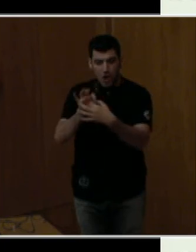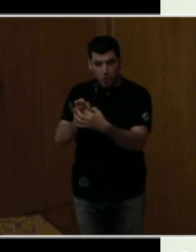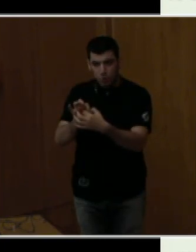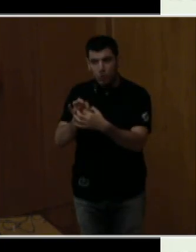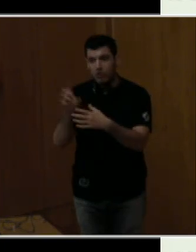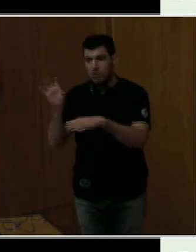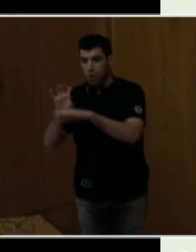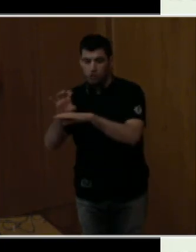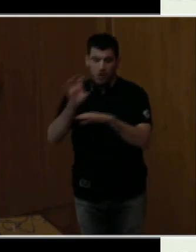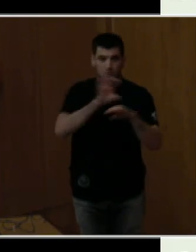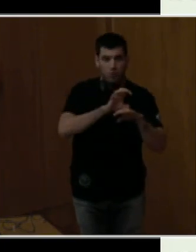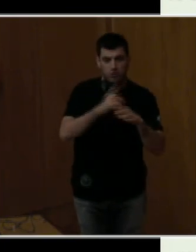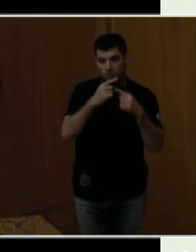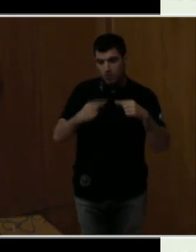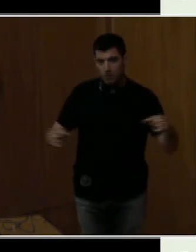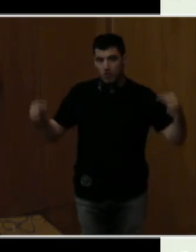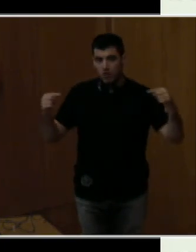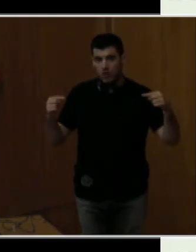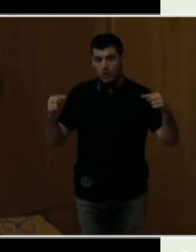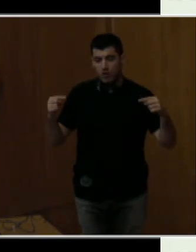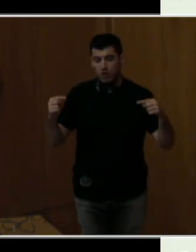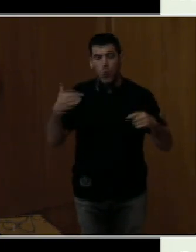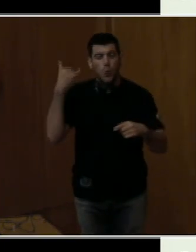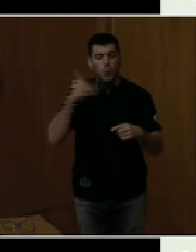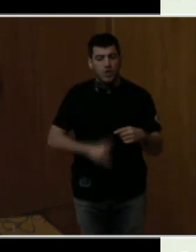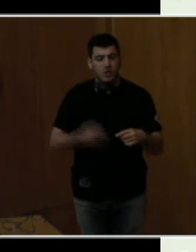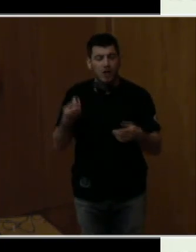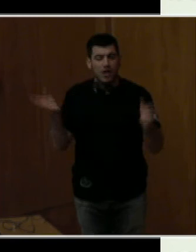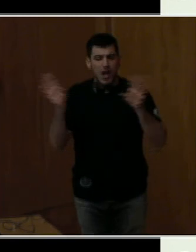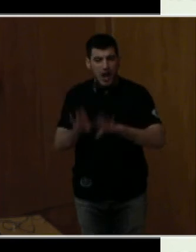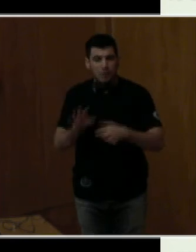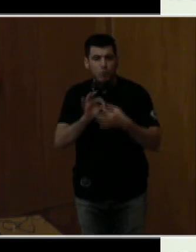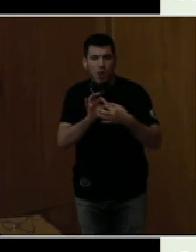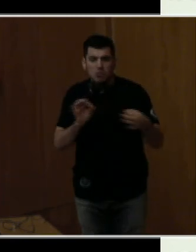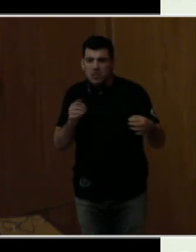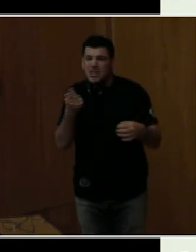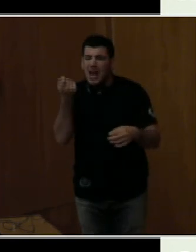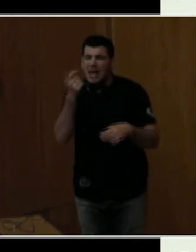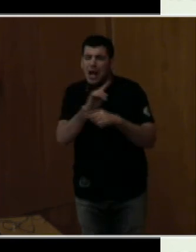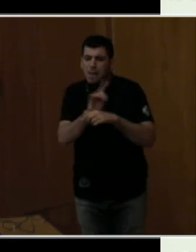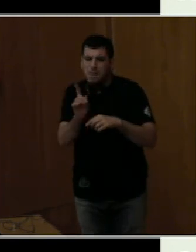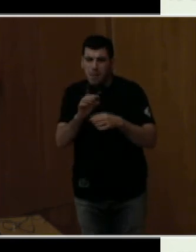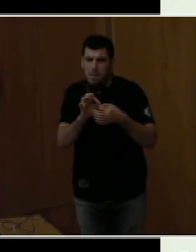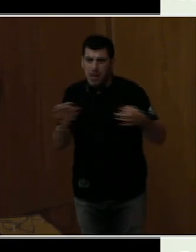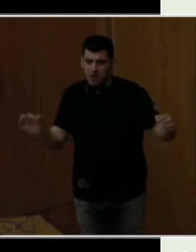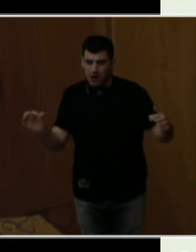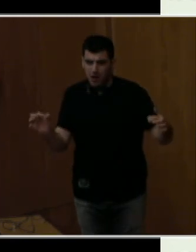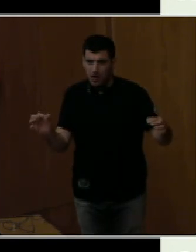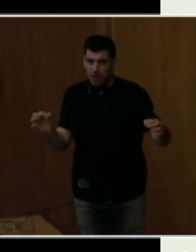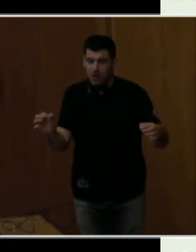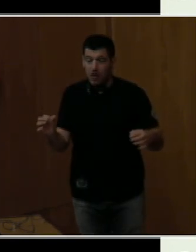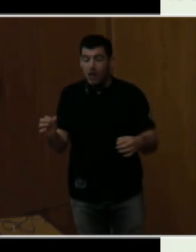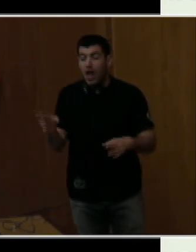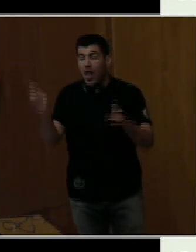servers και στην ουσία καλύπτοντας αποστάσεις της τάξης μερικών μέτρων. Αυτό που ευελπιστούν είναι ότι